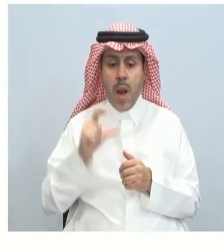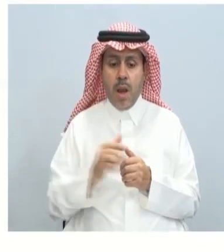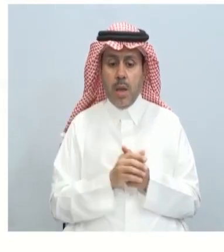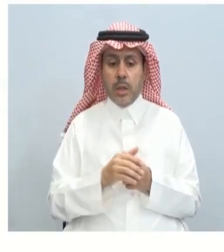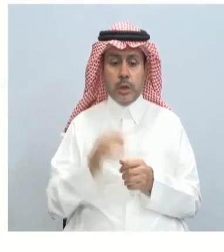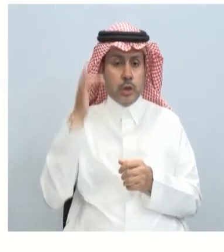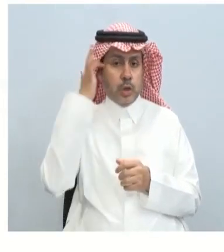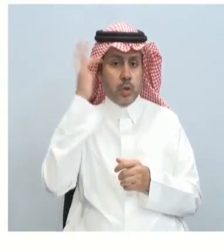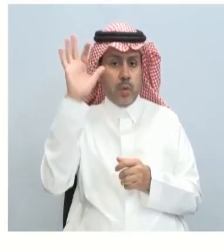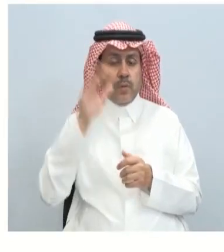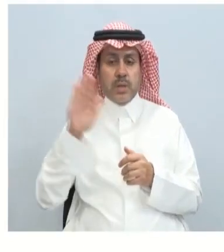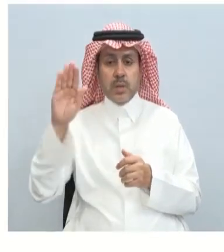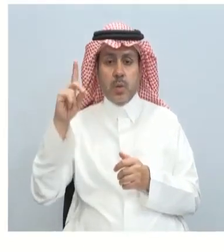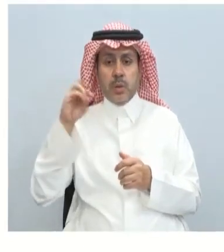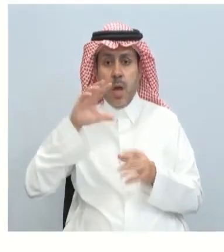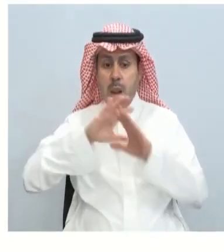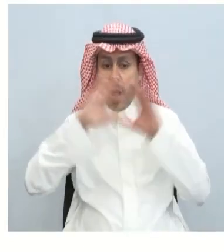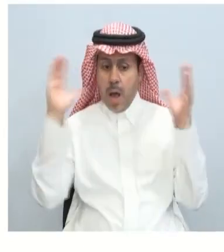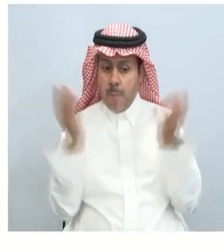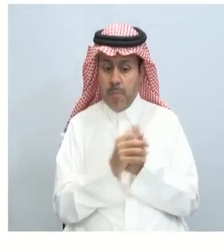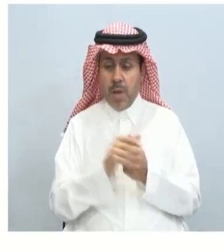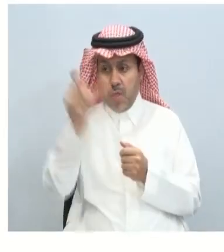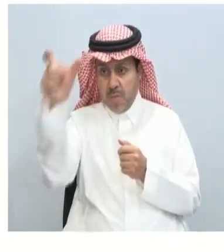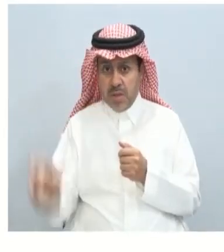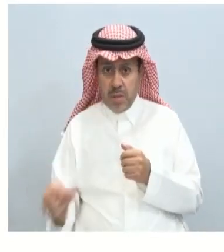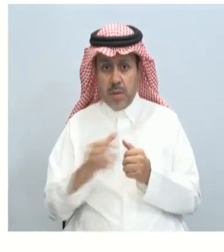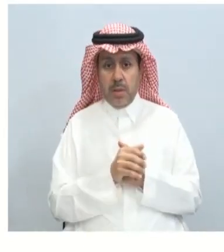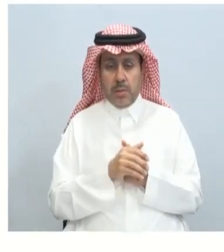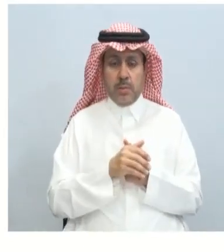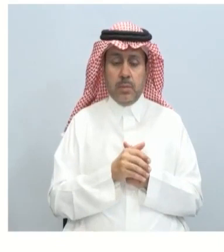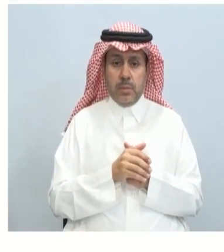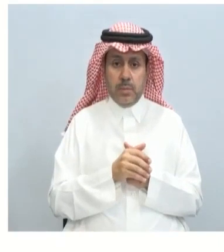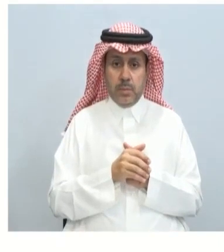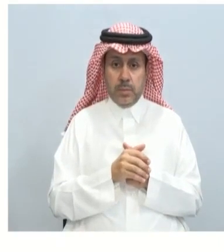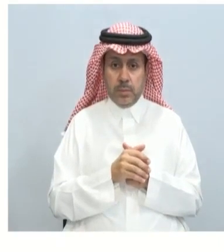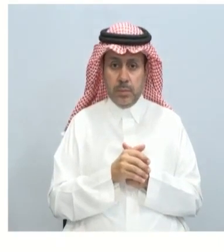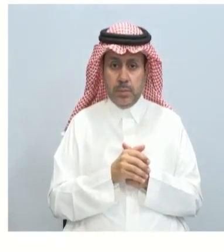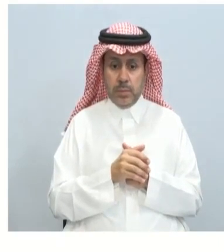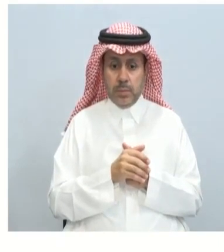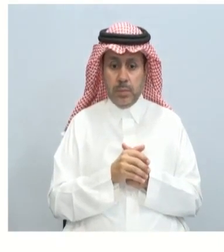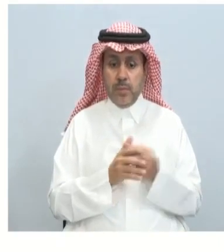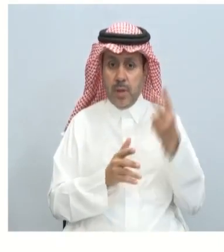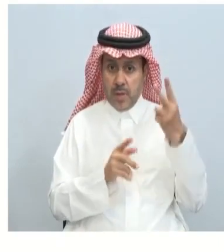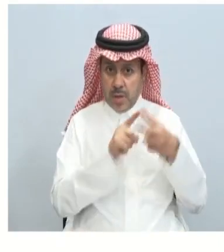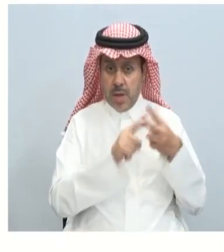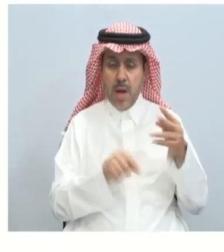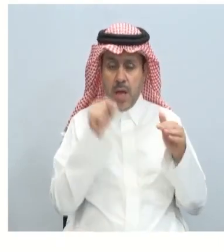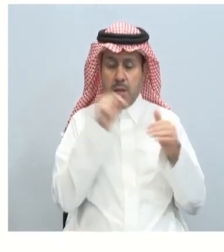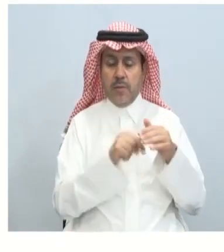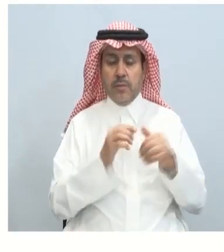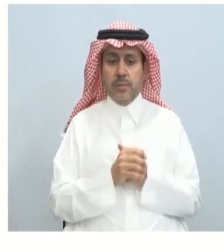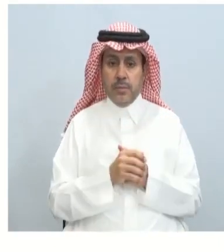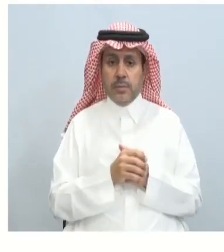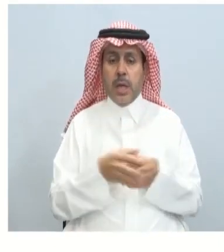ذات سياده او بعدها شخصا عاديا او بعده شخصا عاديا فاذا هذه هذه اهدافنا وهذا